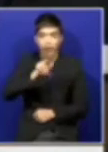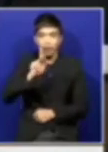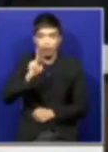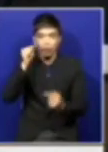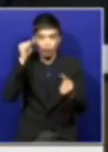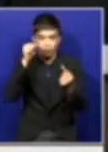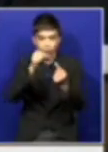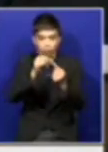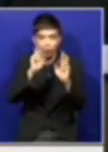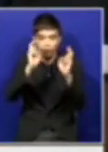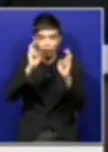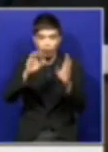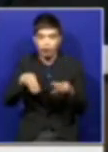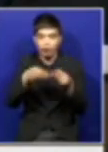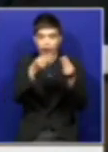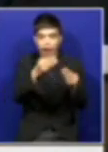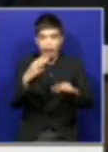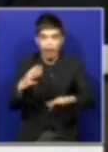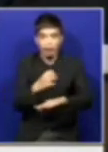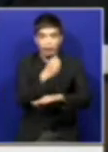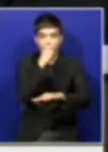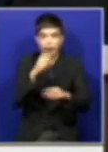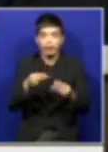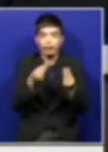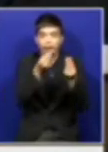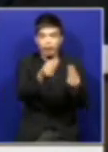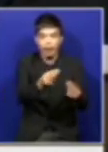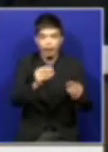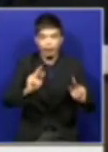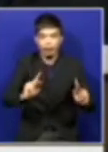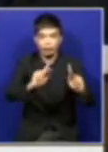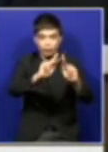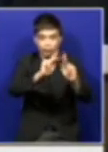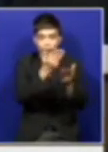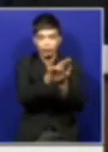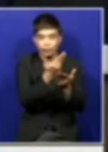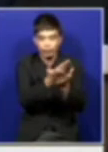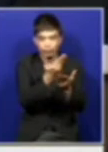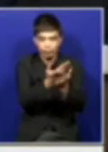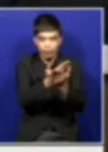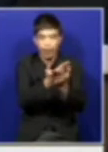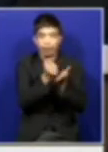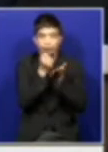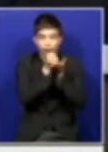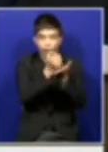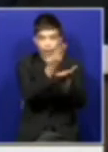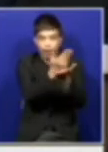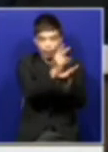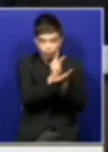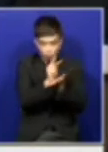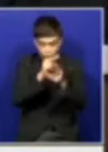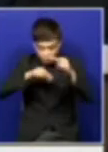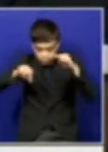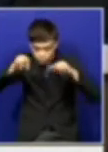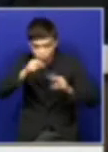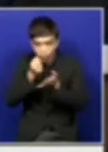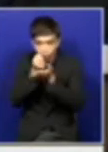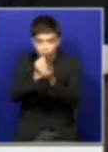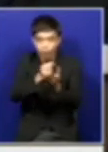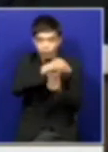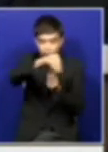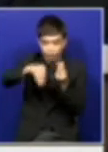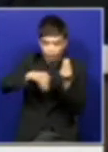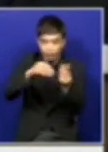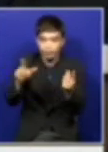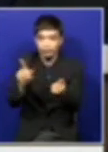การคลังกู้เงินเพื่อแก้ไขปัญหาเยียวยาและฟื้นฟูเศรษฐกิจและสังคมซึ่งได้รับผลกระทบจ